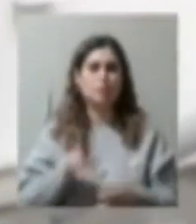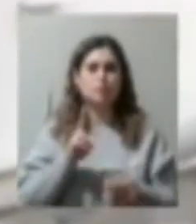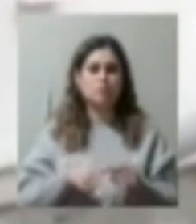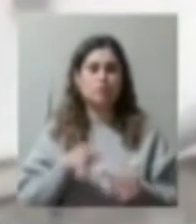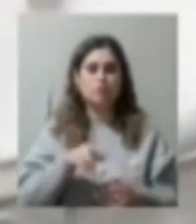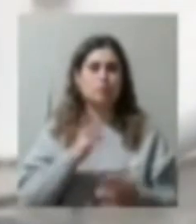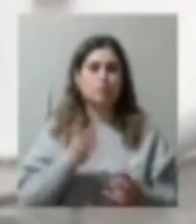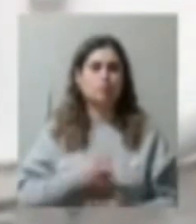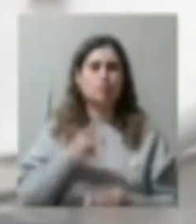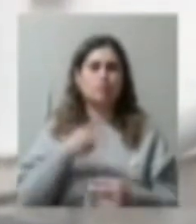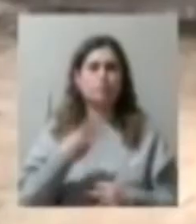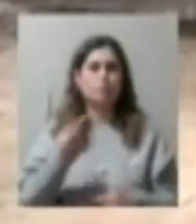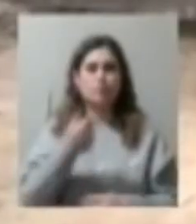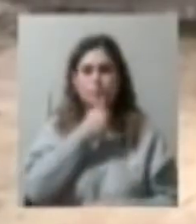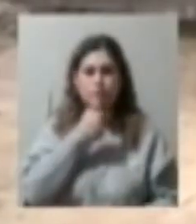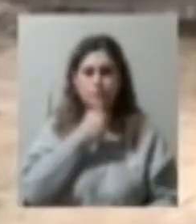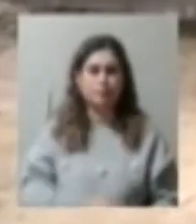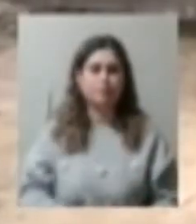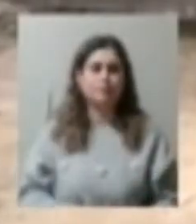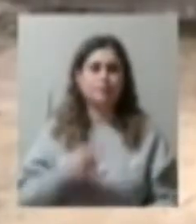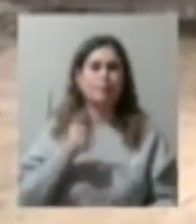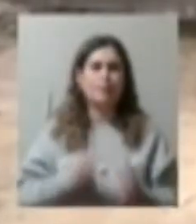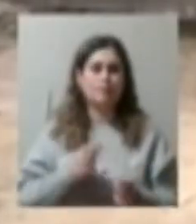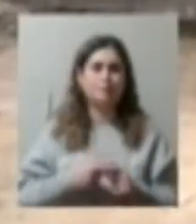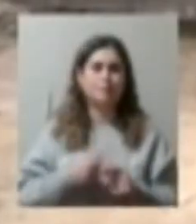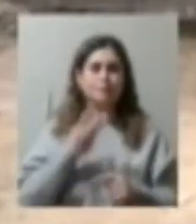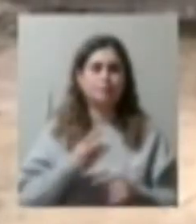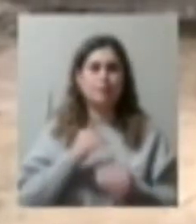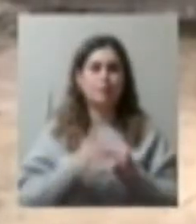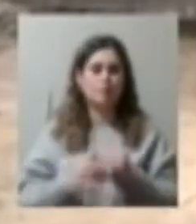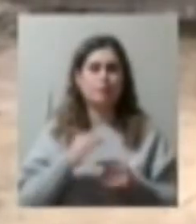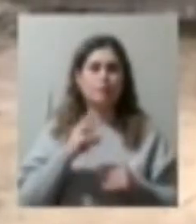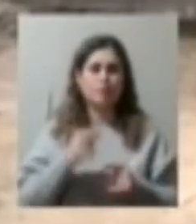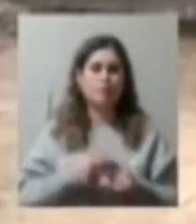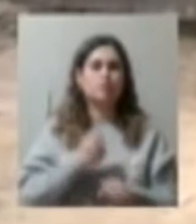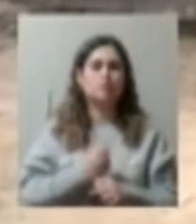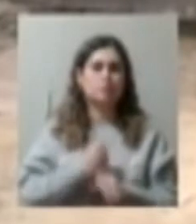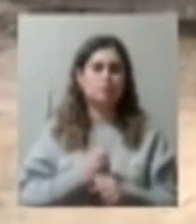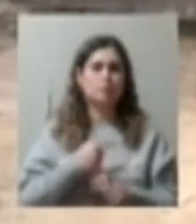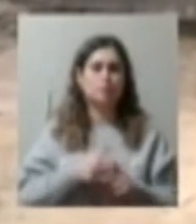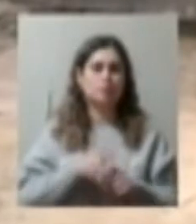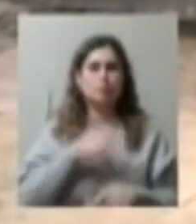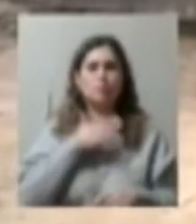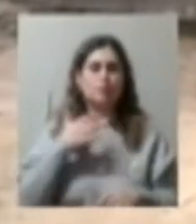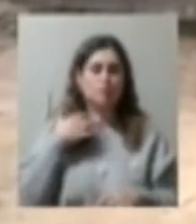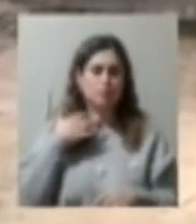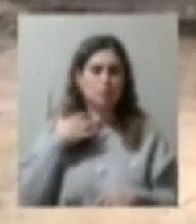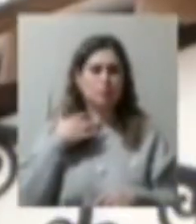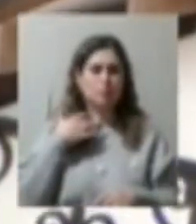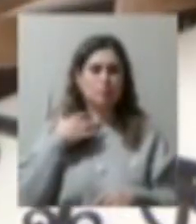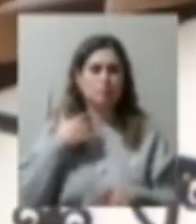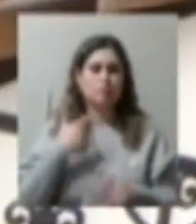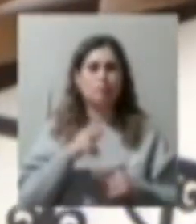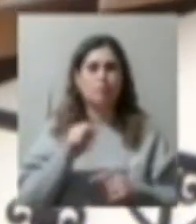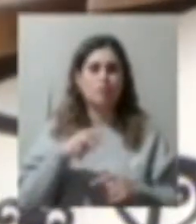мають 2021 року. Насправді покрівля вона зроблена, тут дуже багато, балки,